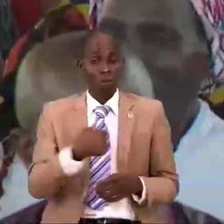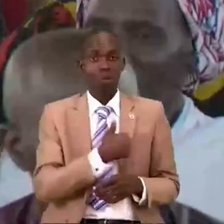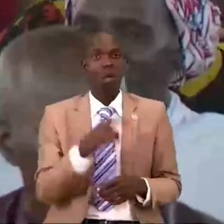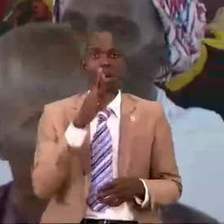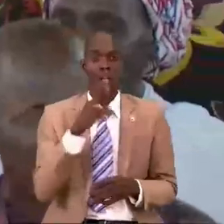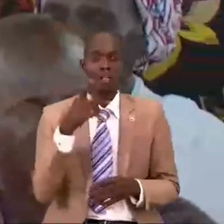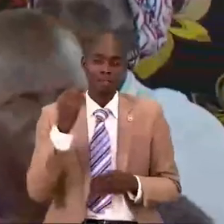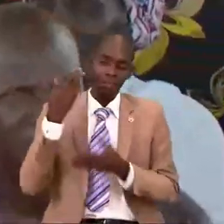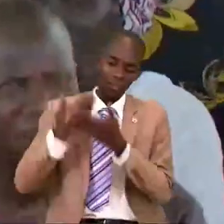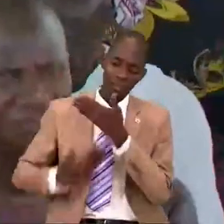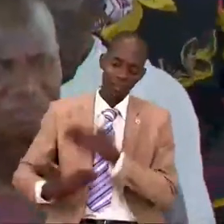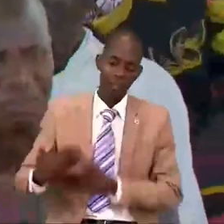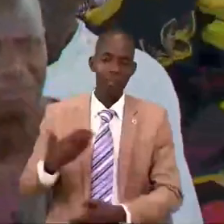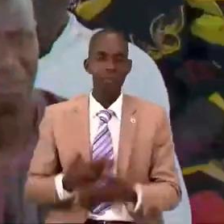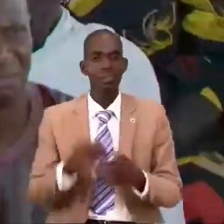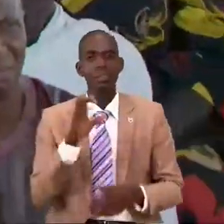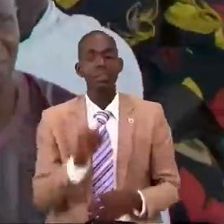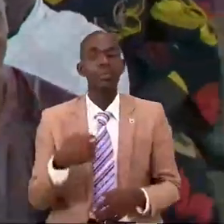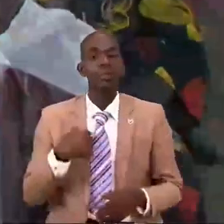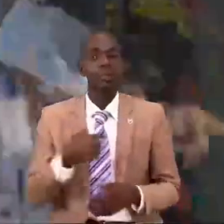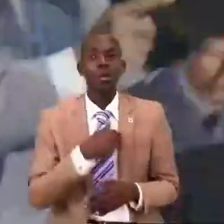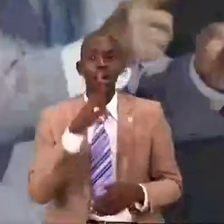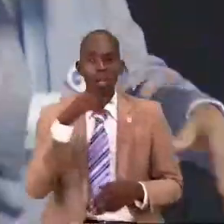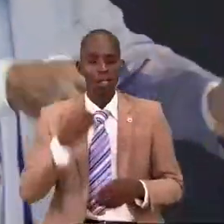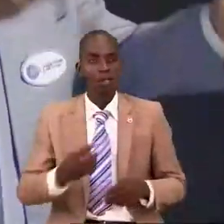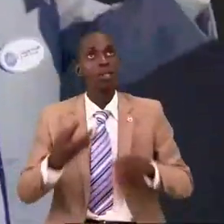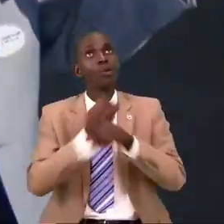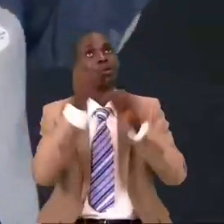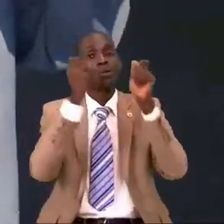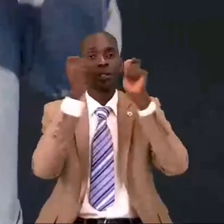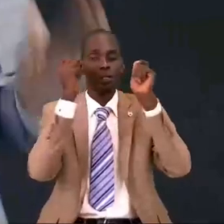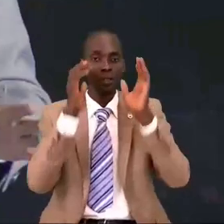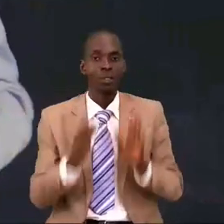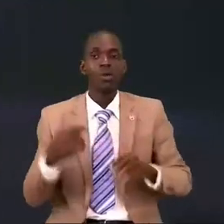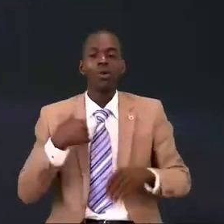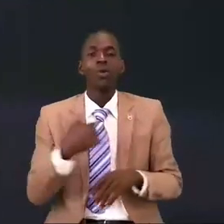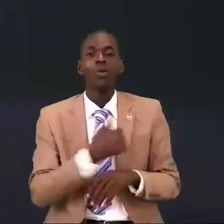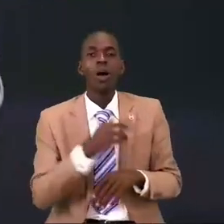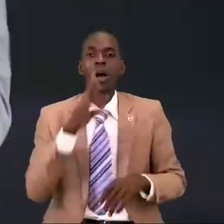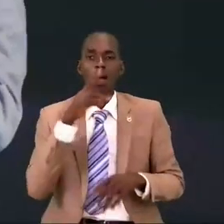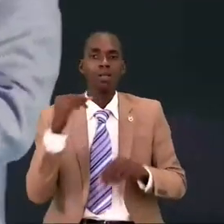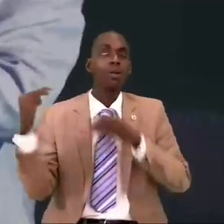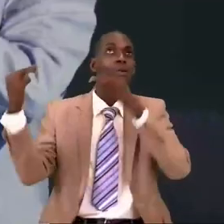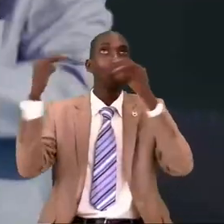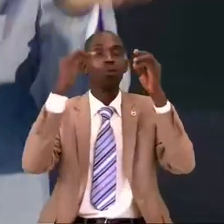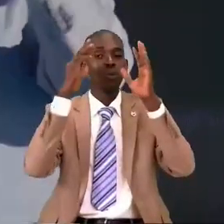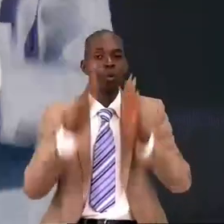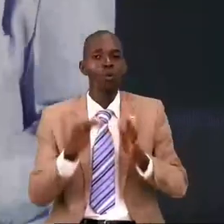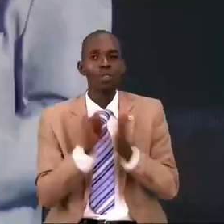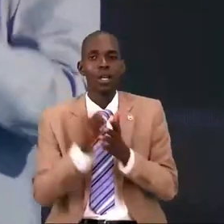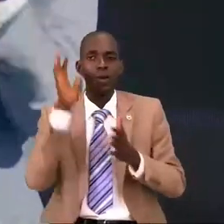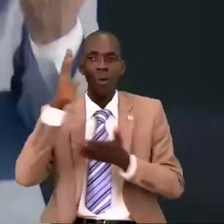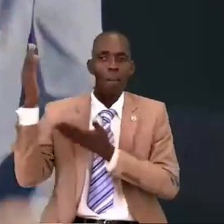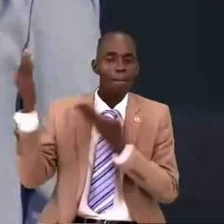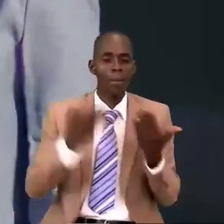et nous sommes les guerriers qui feront tomber les Goliaths spirituels de nos jours. Nous